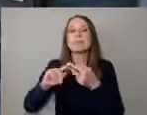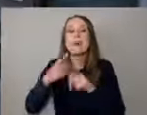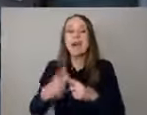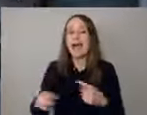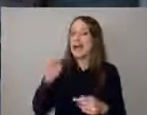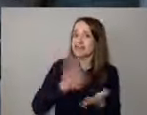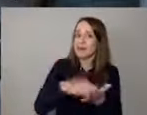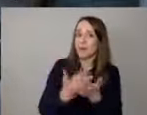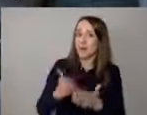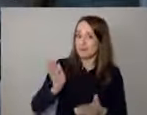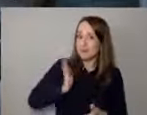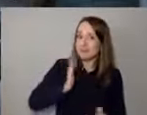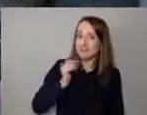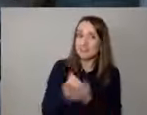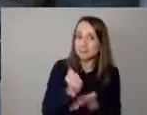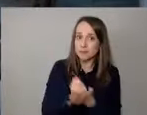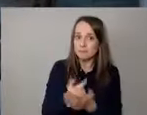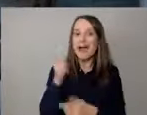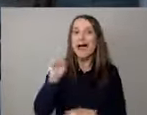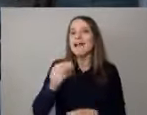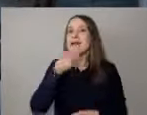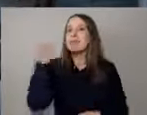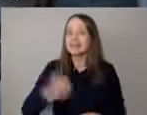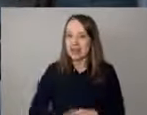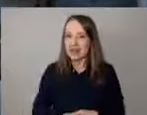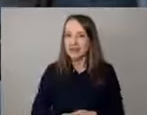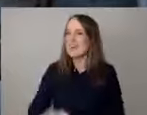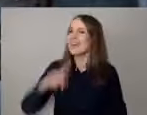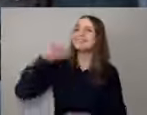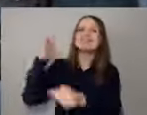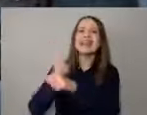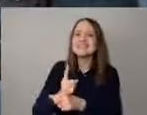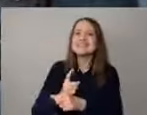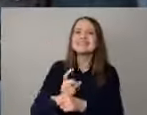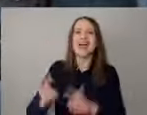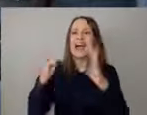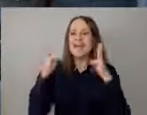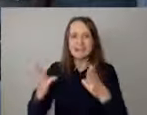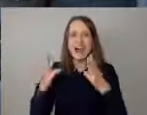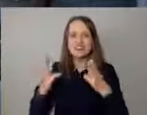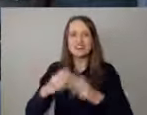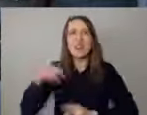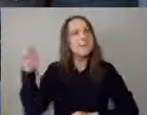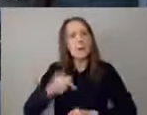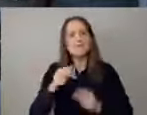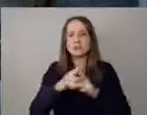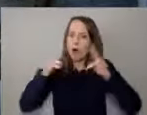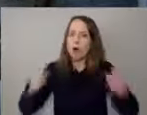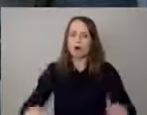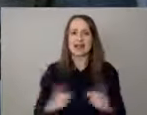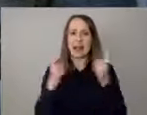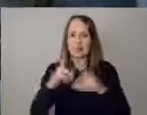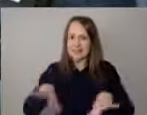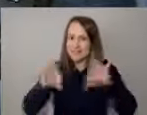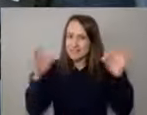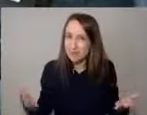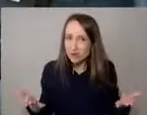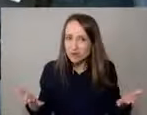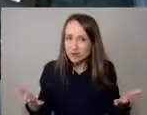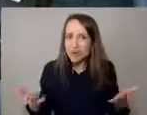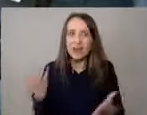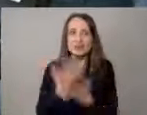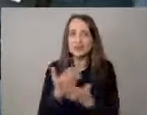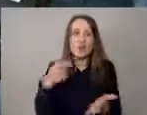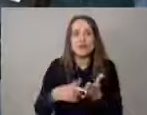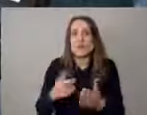pewno ewentualne decyzje kontrowersyjne powinny zapadać w kampanii wyborczej i dlaczego nawet takich decyzji, w których się